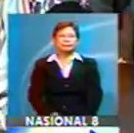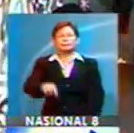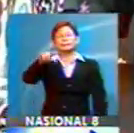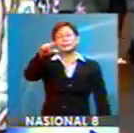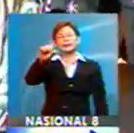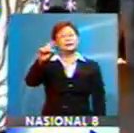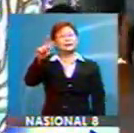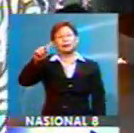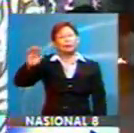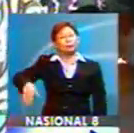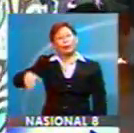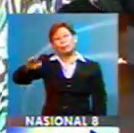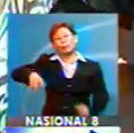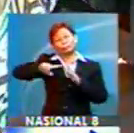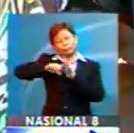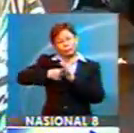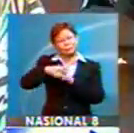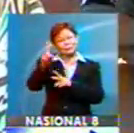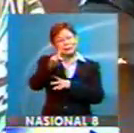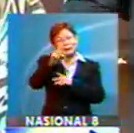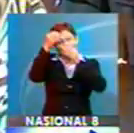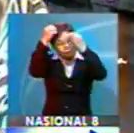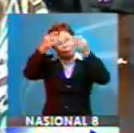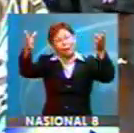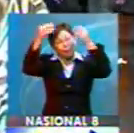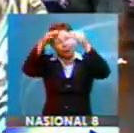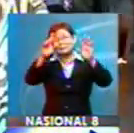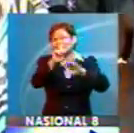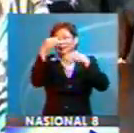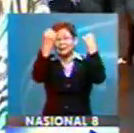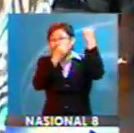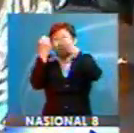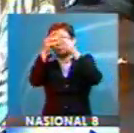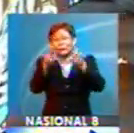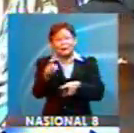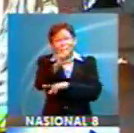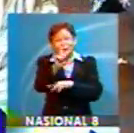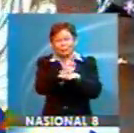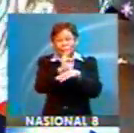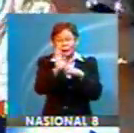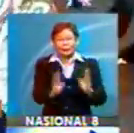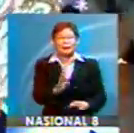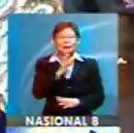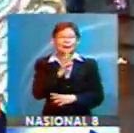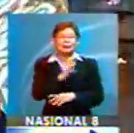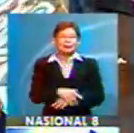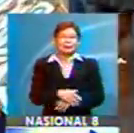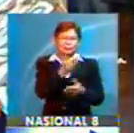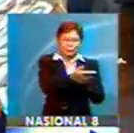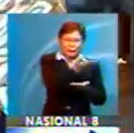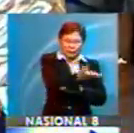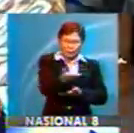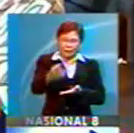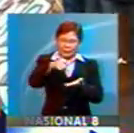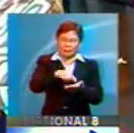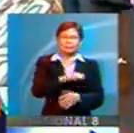GST belum lagi dimulakan. Jangan diwar-warkan, jangan dikelirukan rakyat. Peniaga cakap kepada dia, belilah barangan